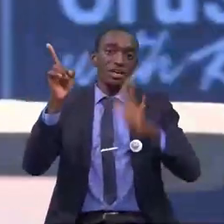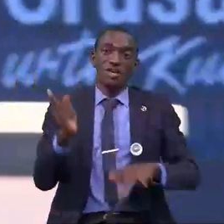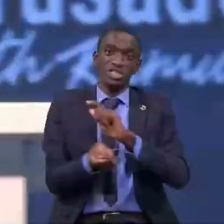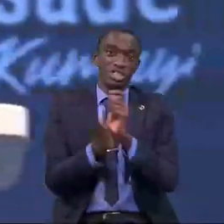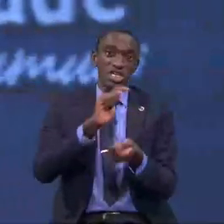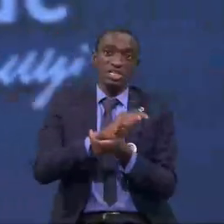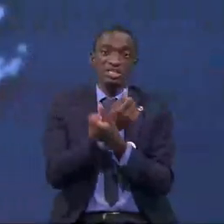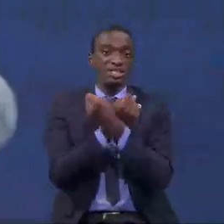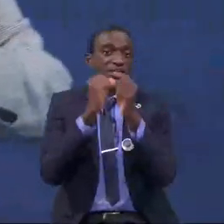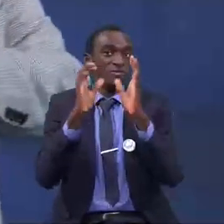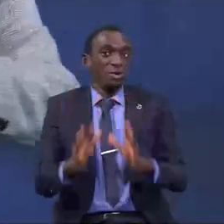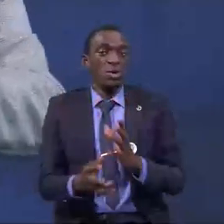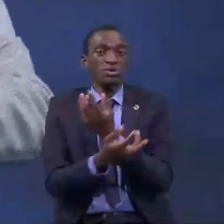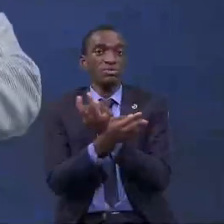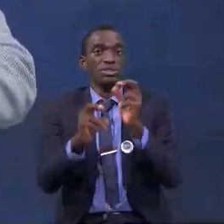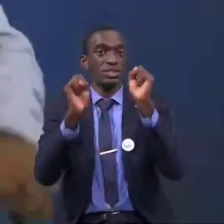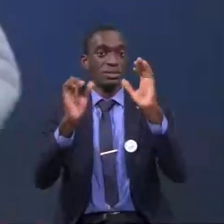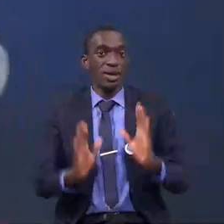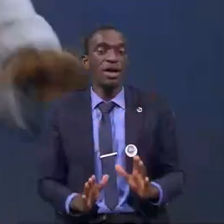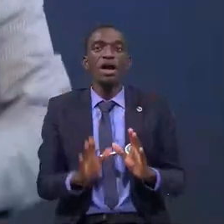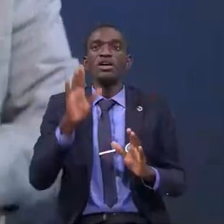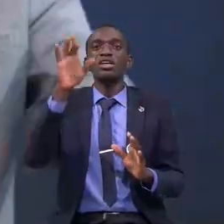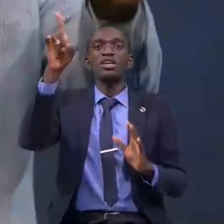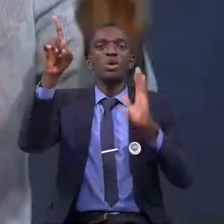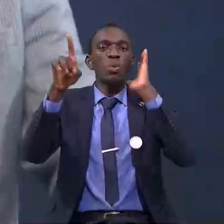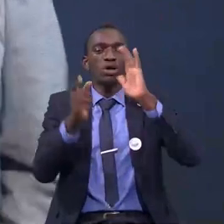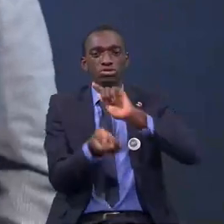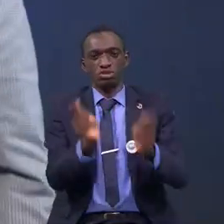le Christ inchangeable, le Sauveur, le Rédempteur,